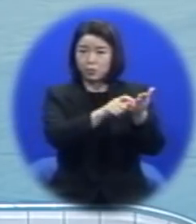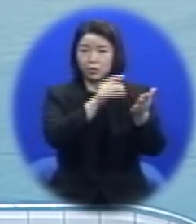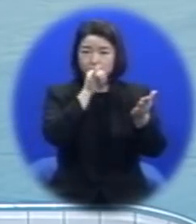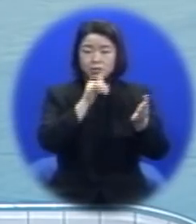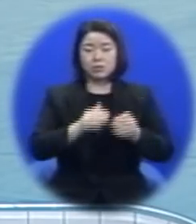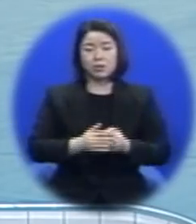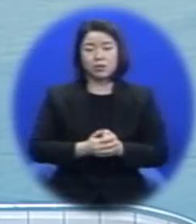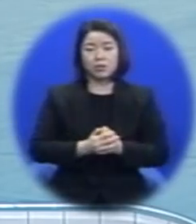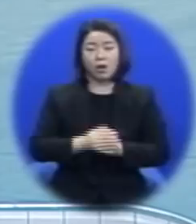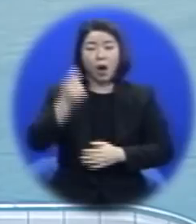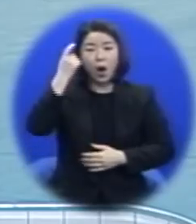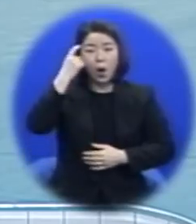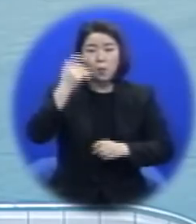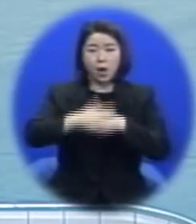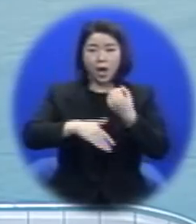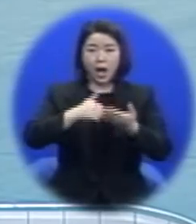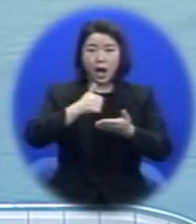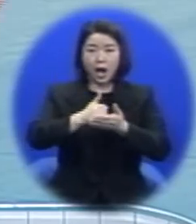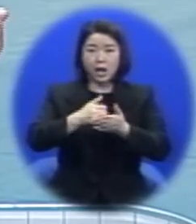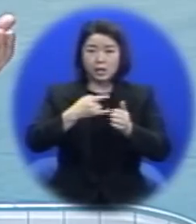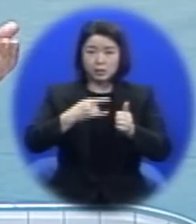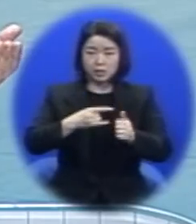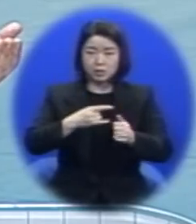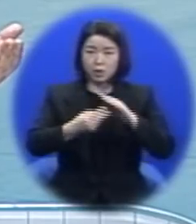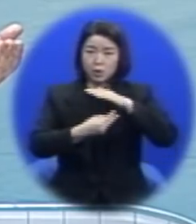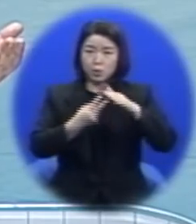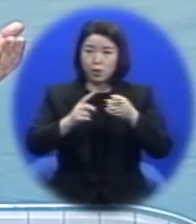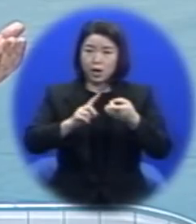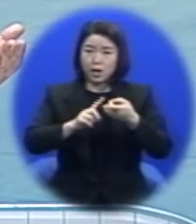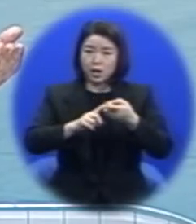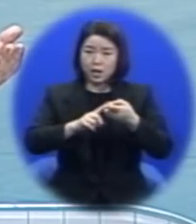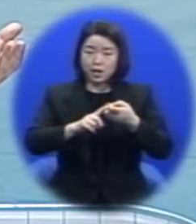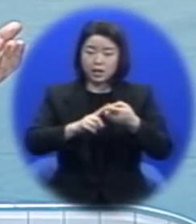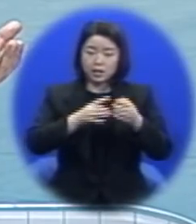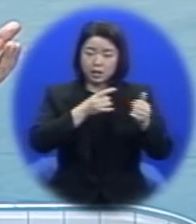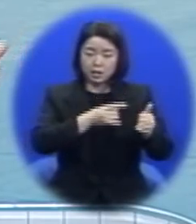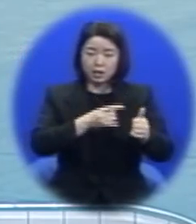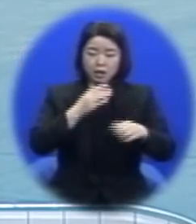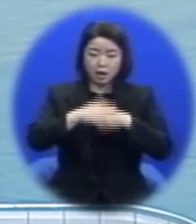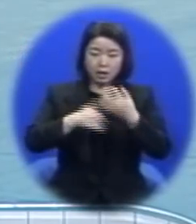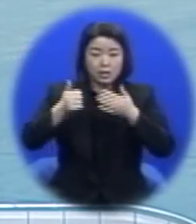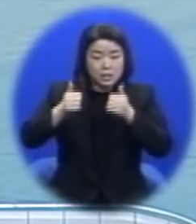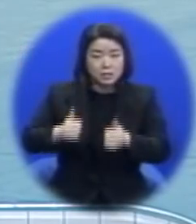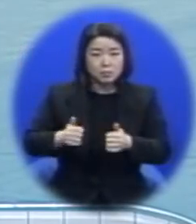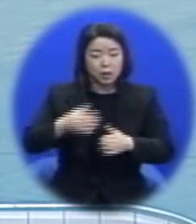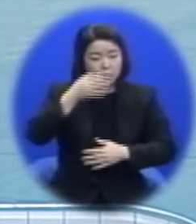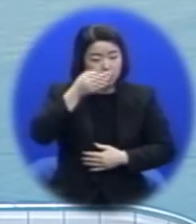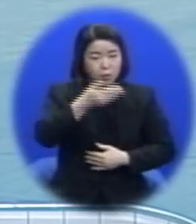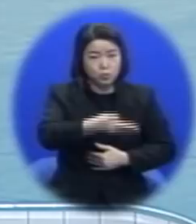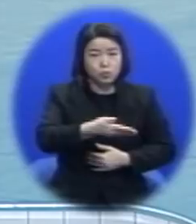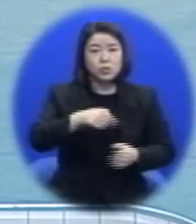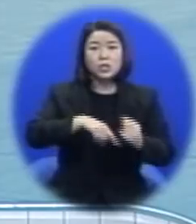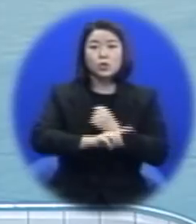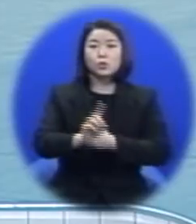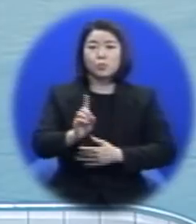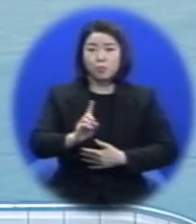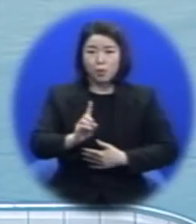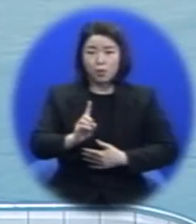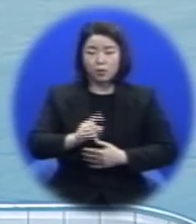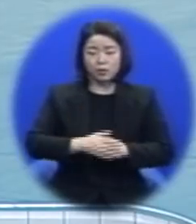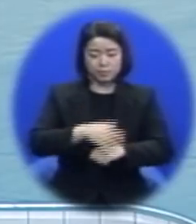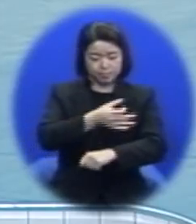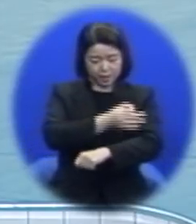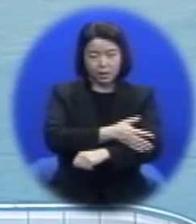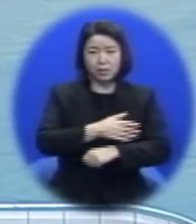하나님께서 왜 요한에게 하나님의 심판에 대해서 보여주셨는가? 이유는 간단합니다.